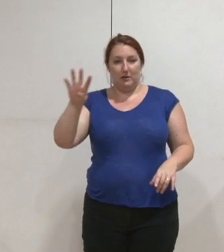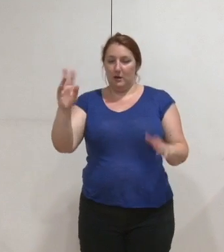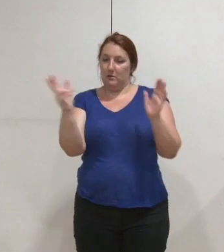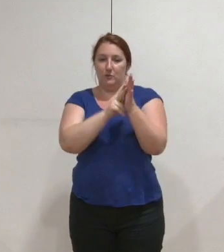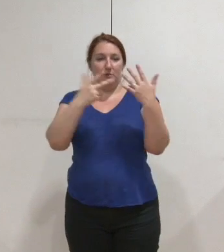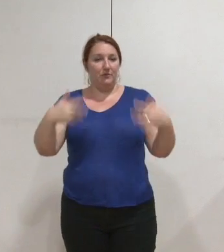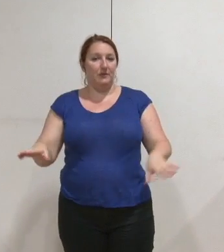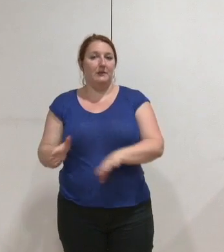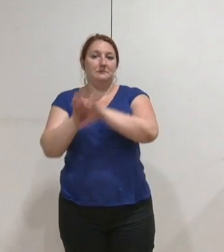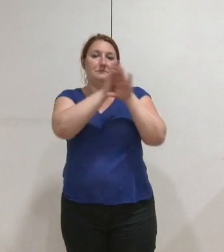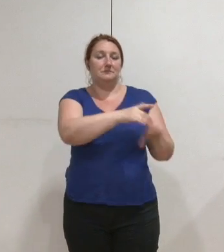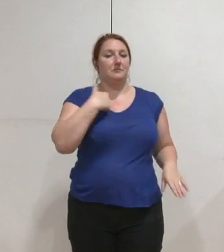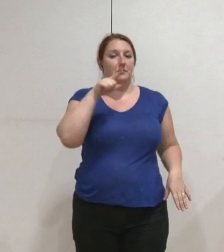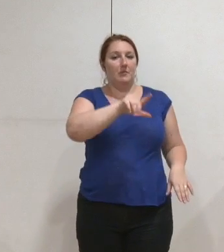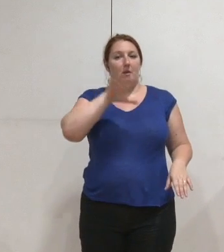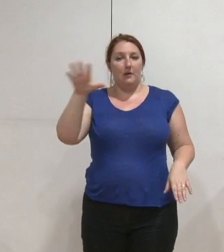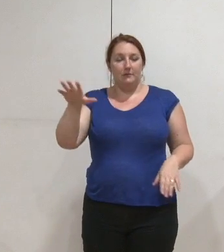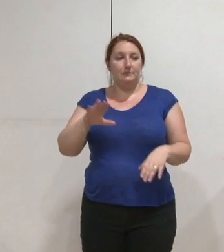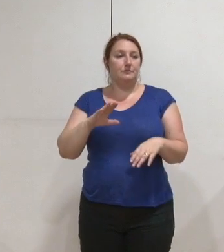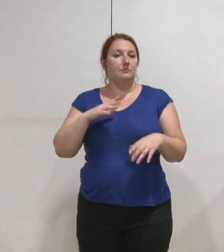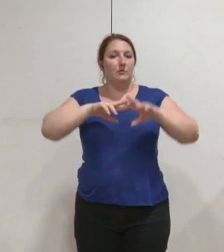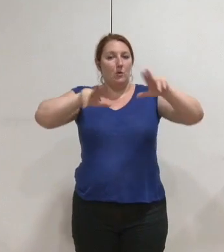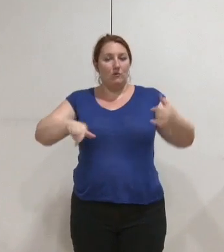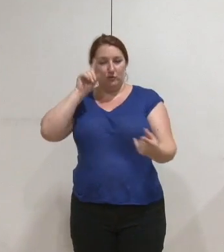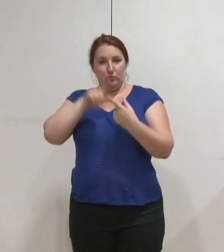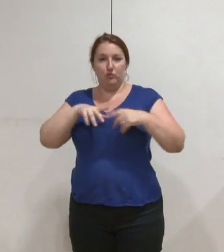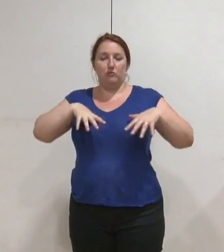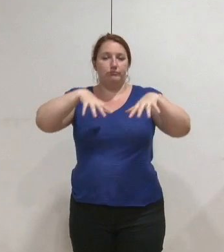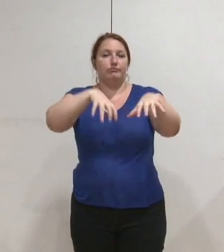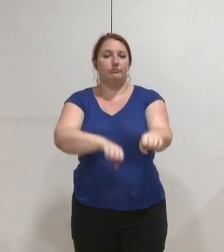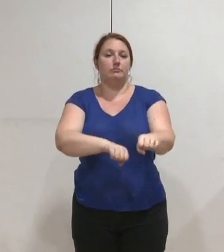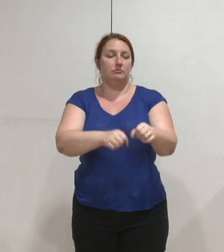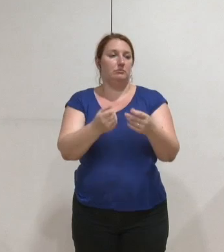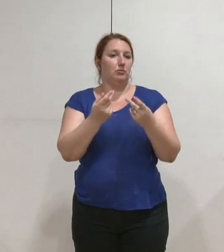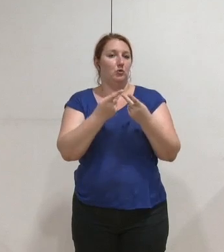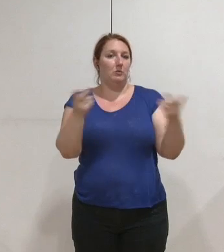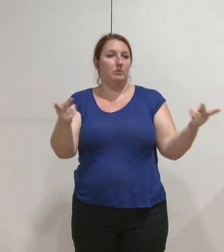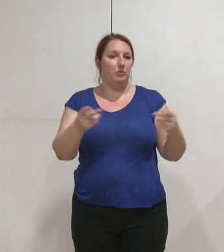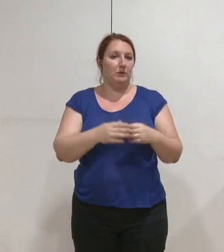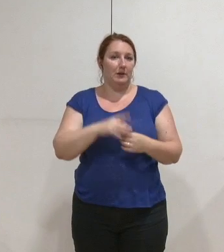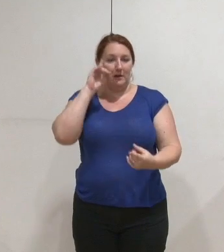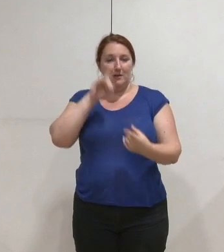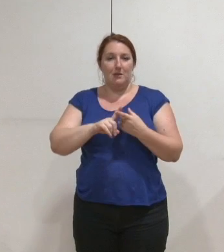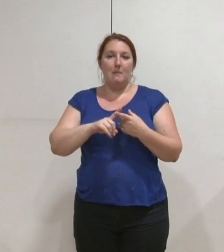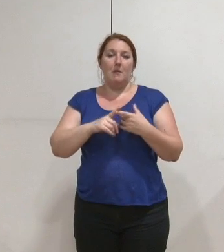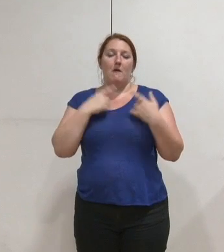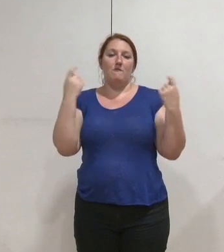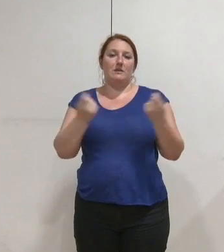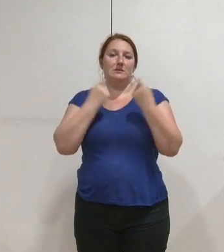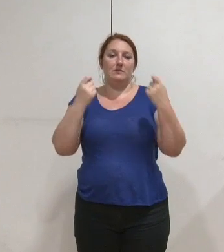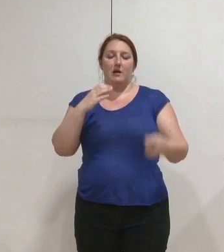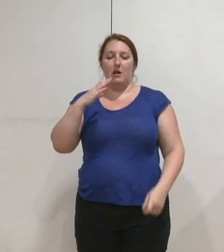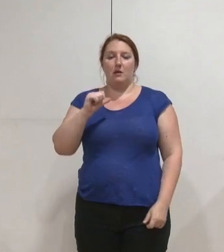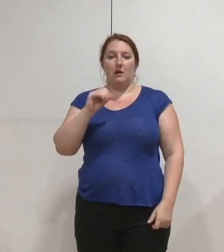25 c'est la convention d'ocumation du domaine public cab frapp pour